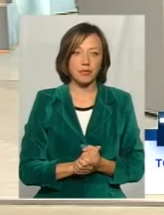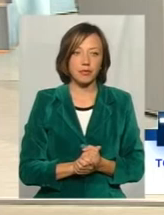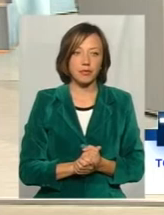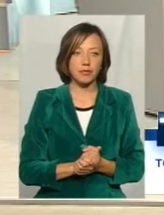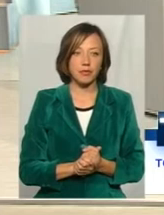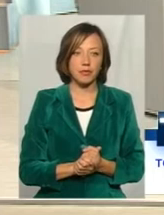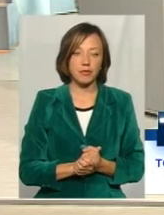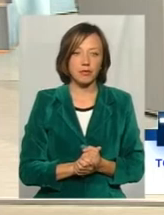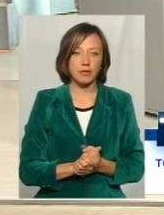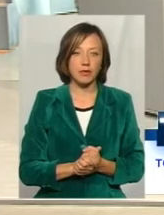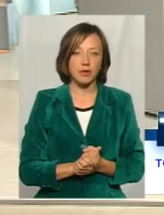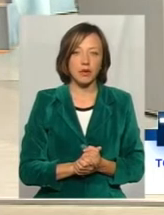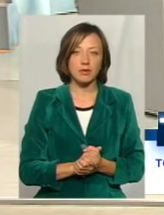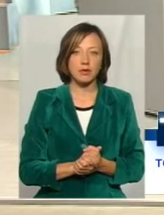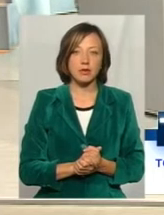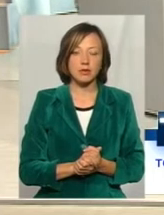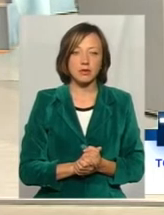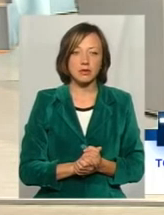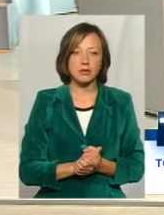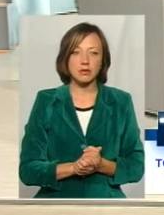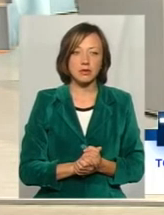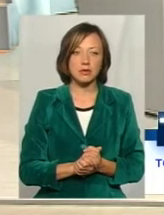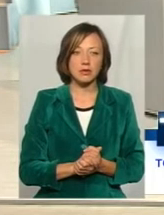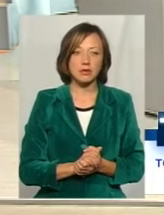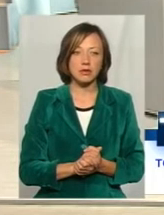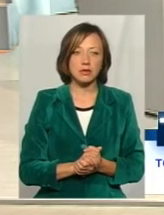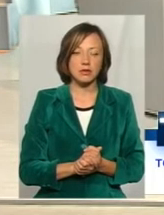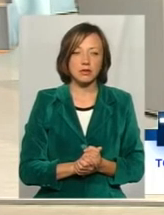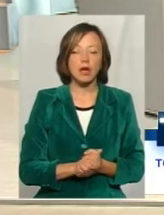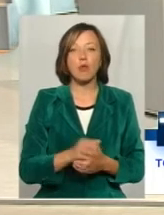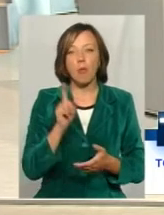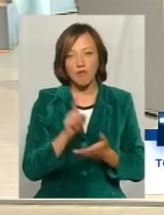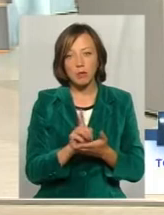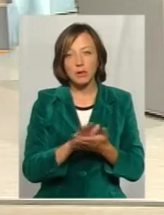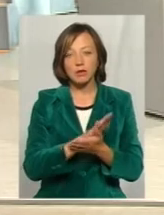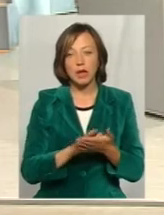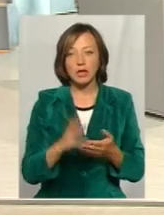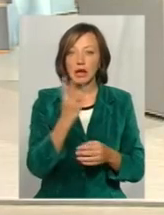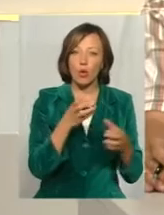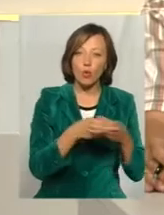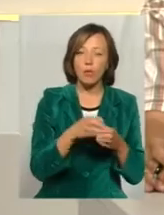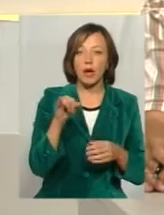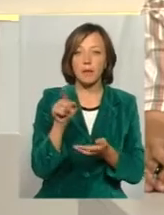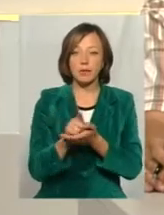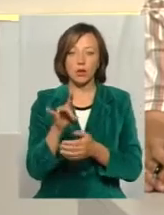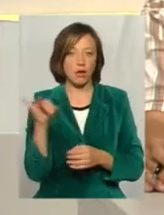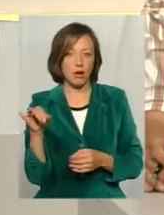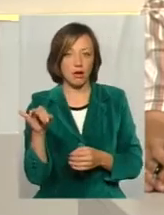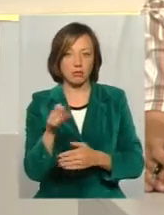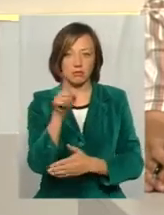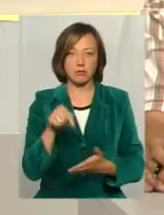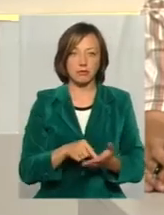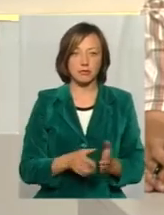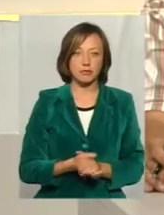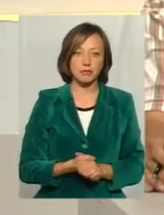Приватні перевізники, чи повинні вони перевозити пенсіонерів безкоштовно і третю групу? Якщо ви можете дати